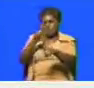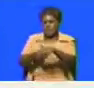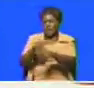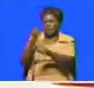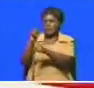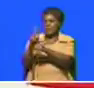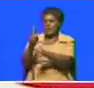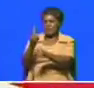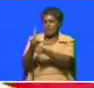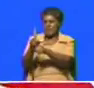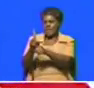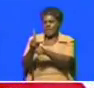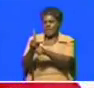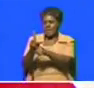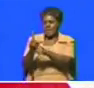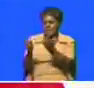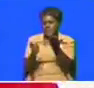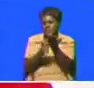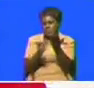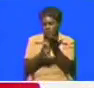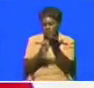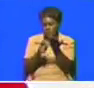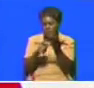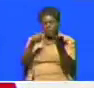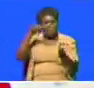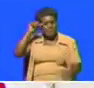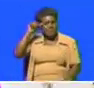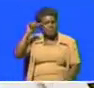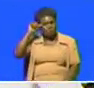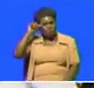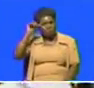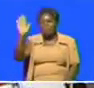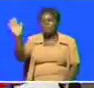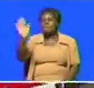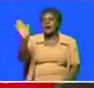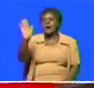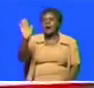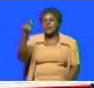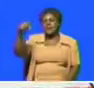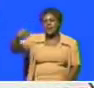kamili kwa lugha ya Kiswahili. Mimi naitwa Ali Manzu, kwaheri kwa sasa.